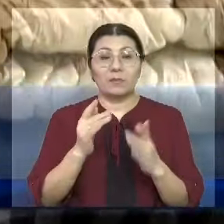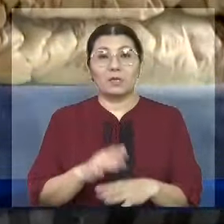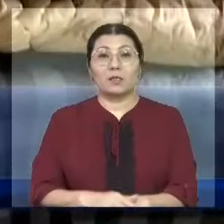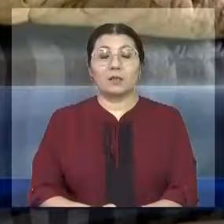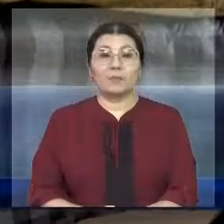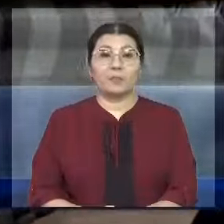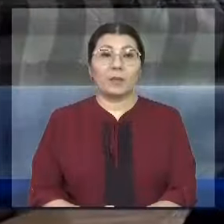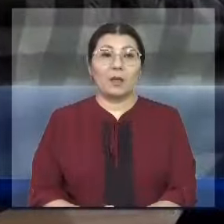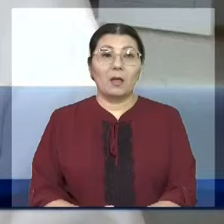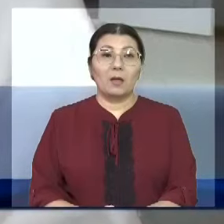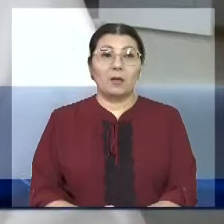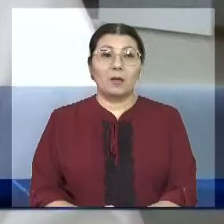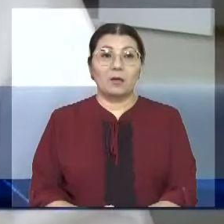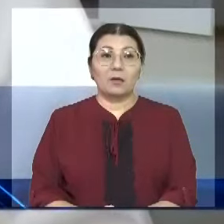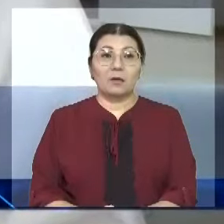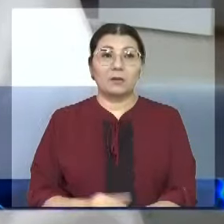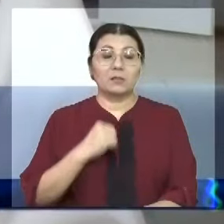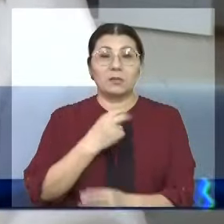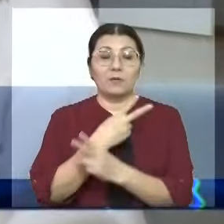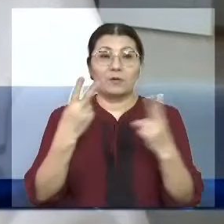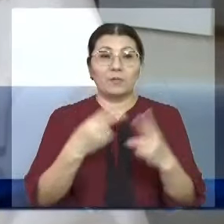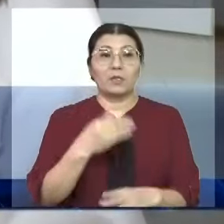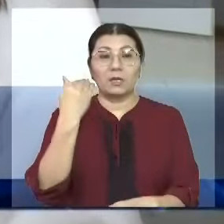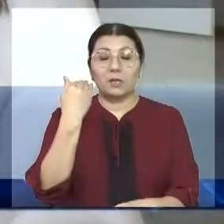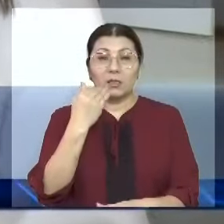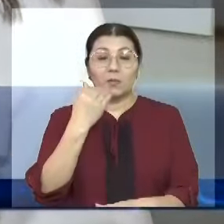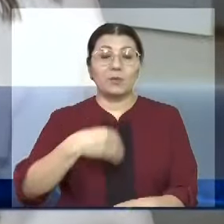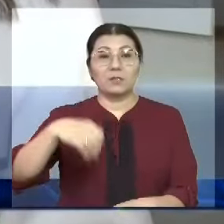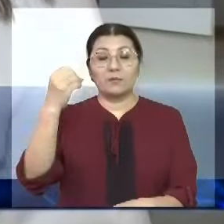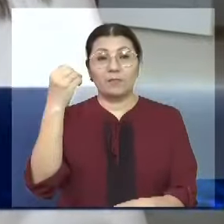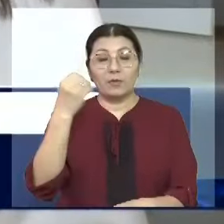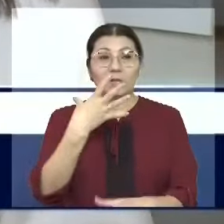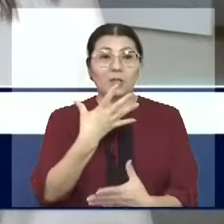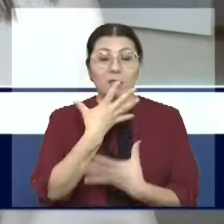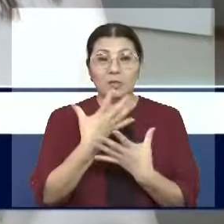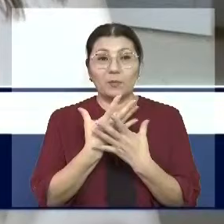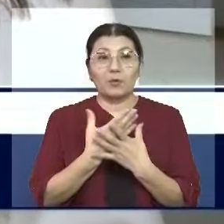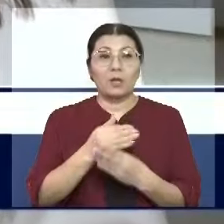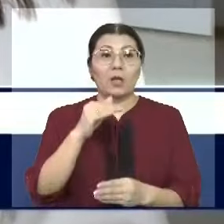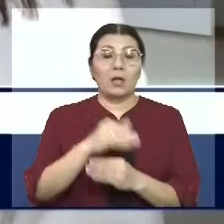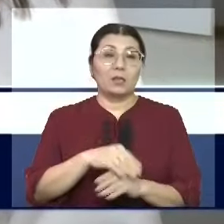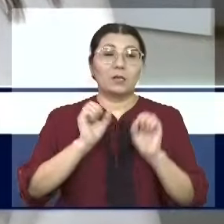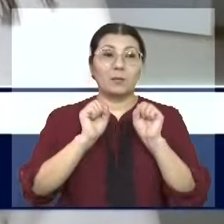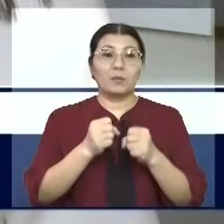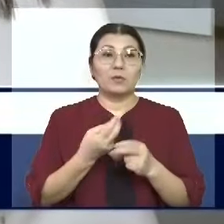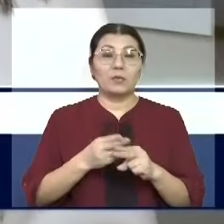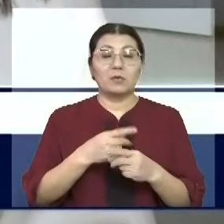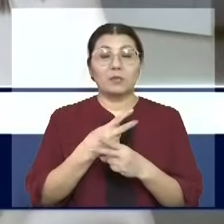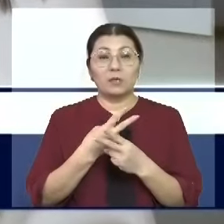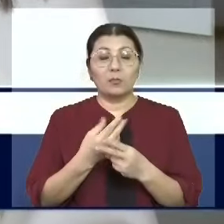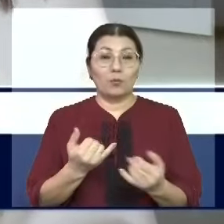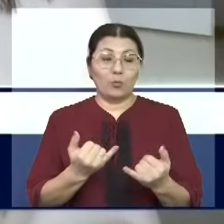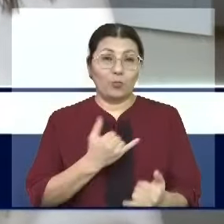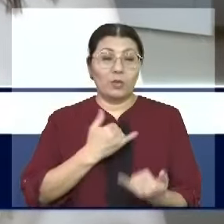подрядных организаций Как вы видите здесь свежо светло тепло это дополнительные возможности Несмотря на то что сейчас у нас